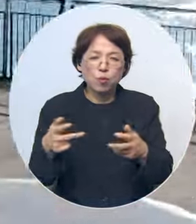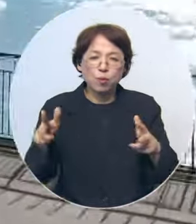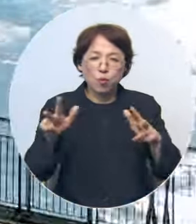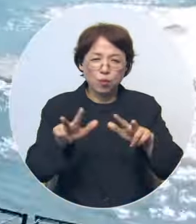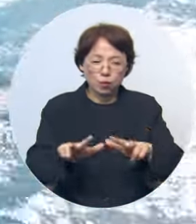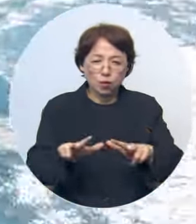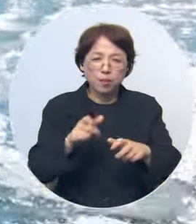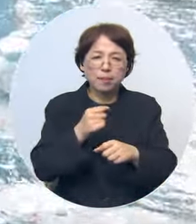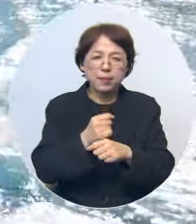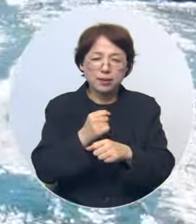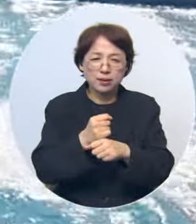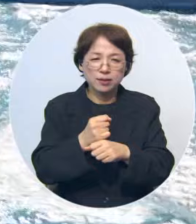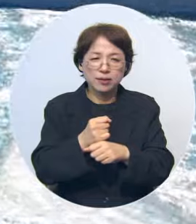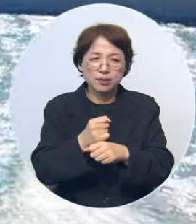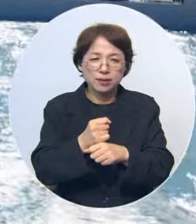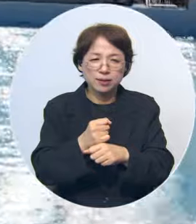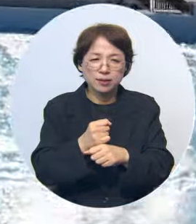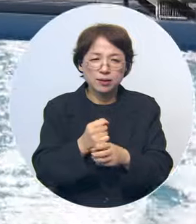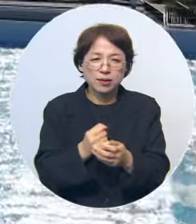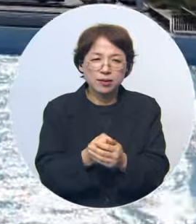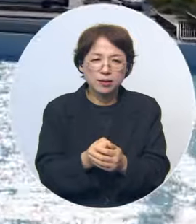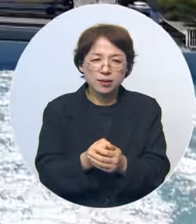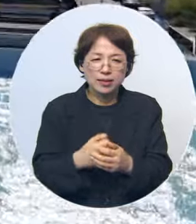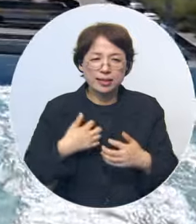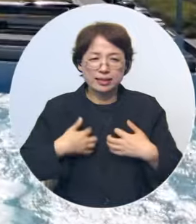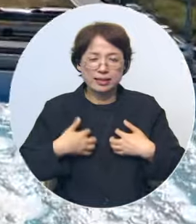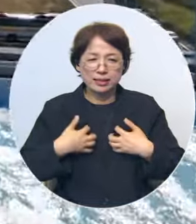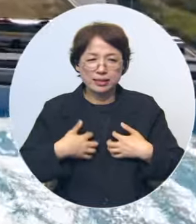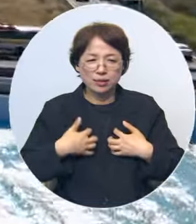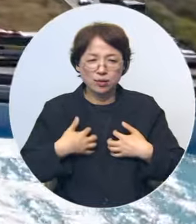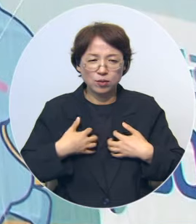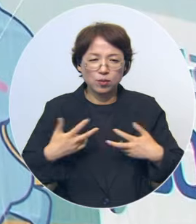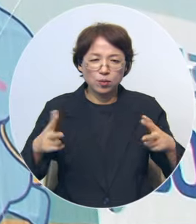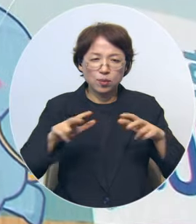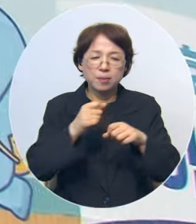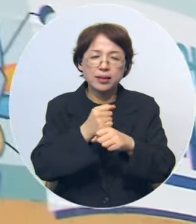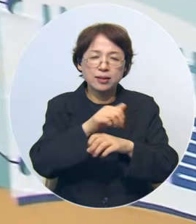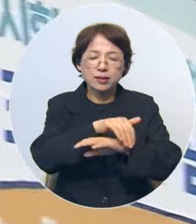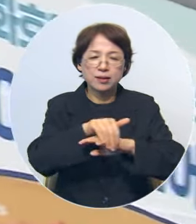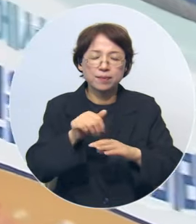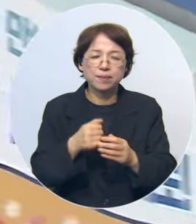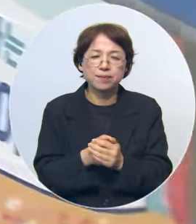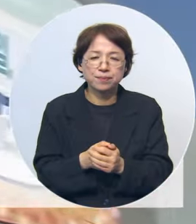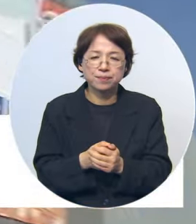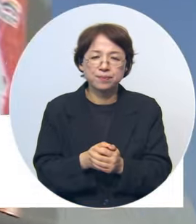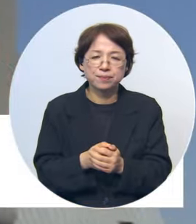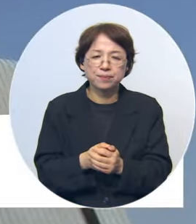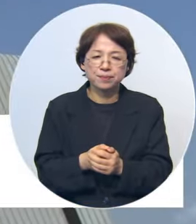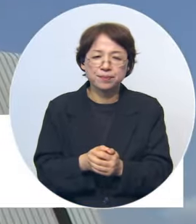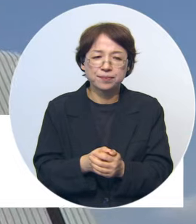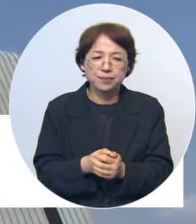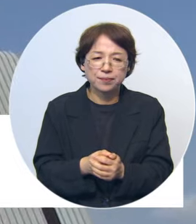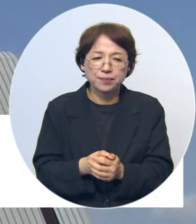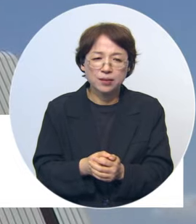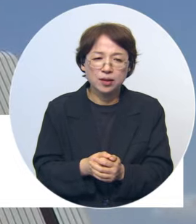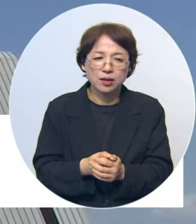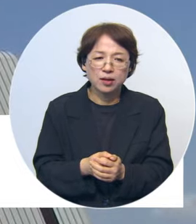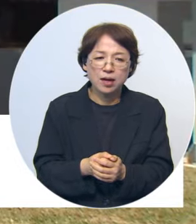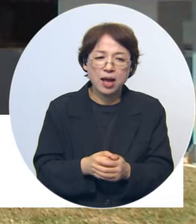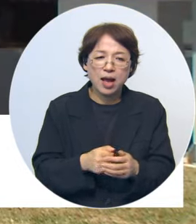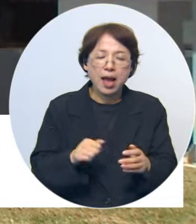테마 공간을 조성하고 거북섬 내 레저 시설도 개발할 계획입니다. 한편 주요 에너지 공급원인 조력발전뿐만